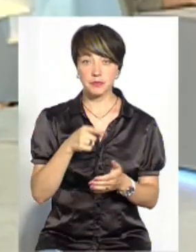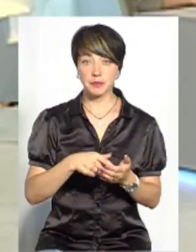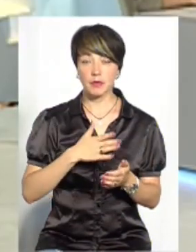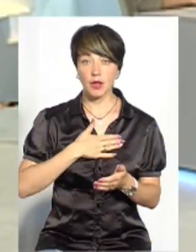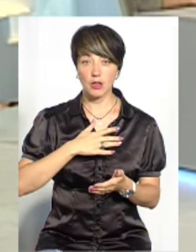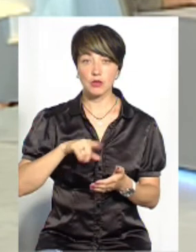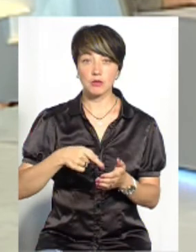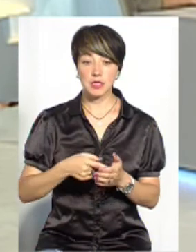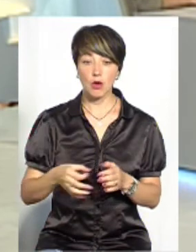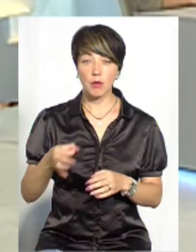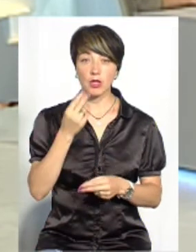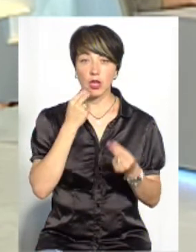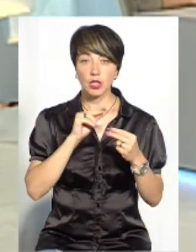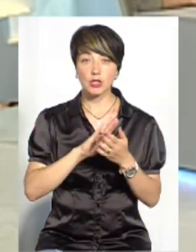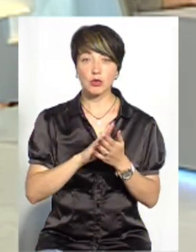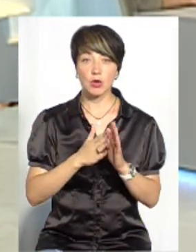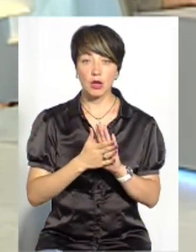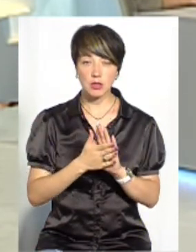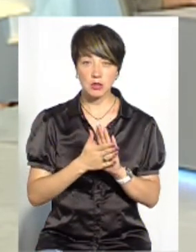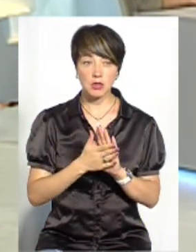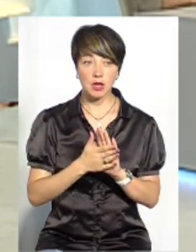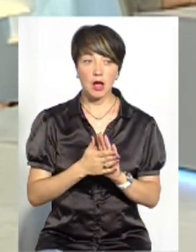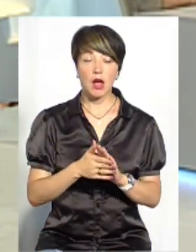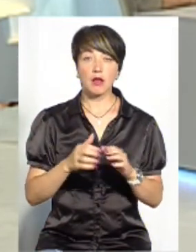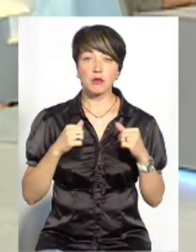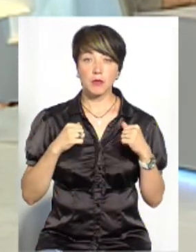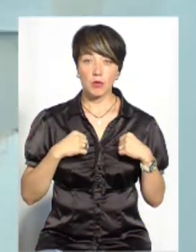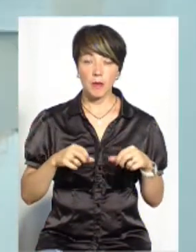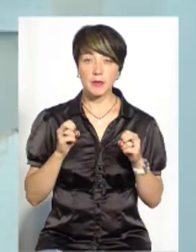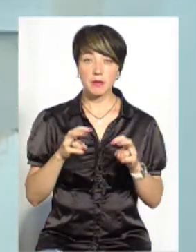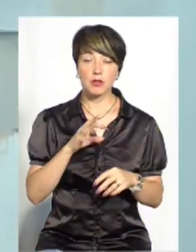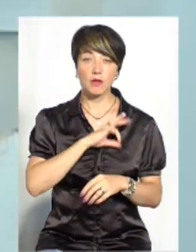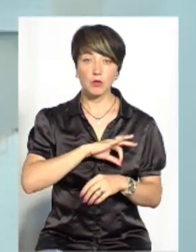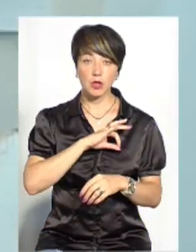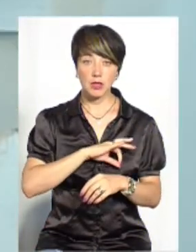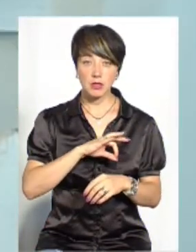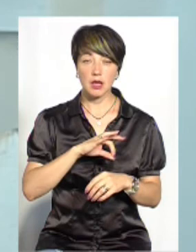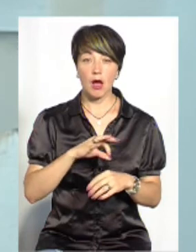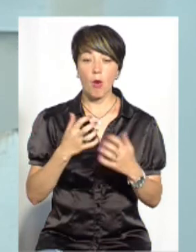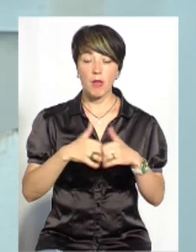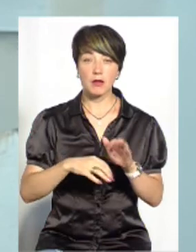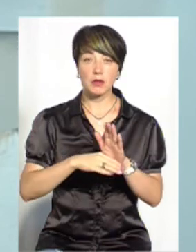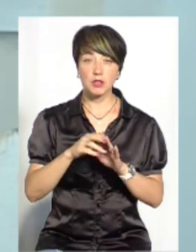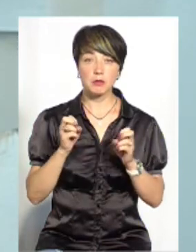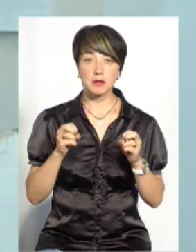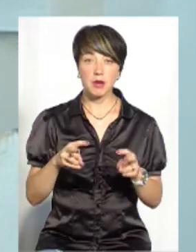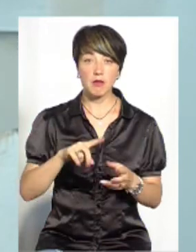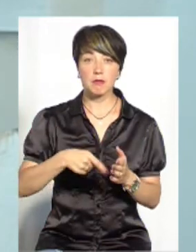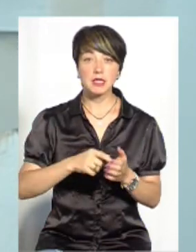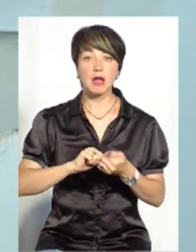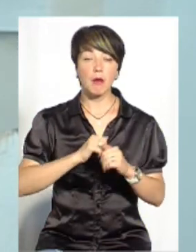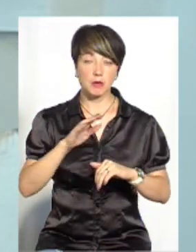наше місто і область, то найкраща ситуація щодо безпечної експлуатації атракціонної техніки, яка відноситься до обладнання підвищеної безпеки в